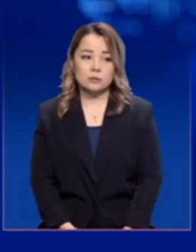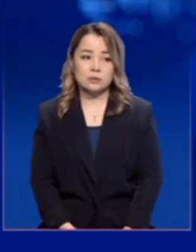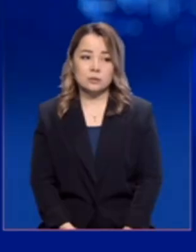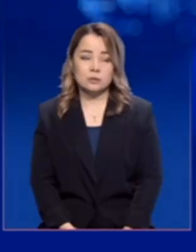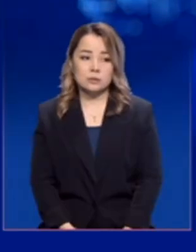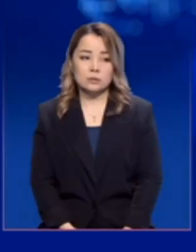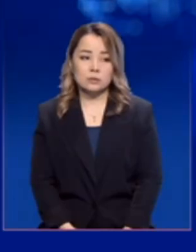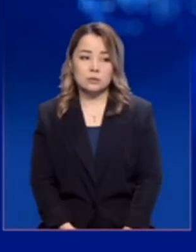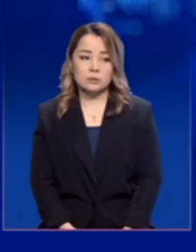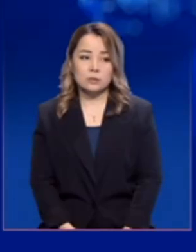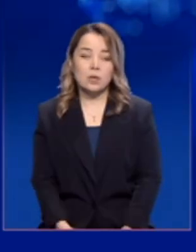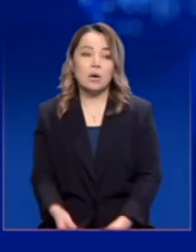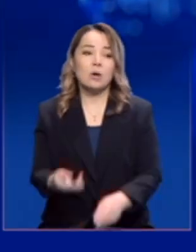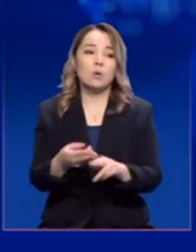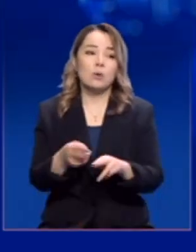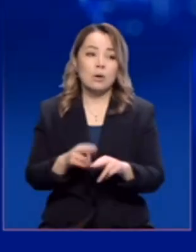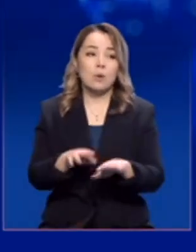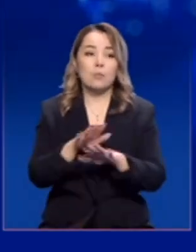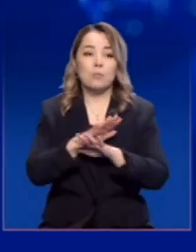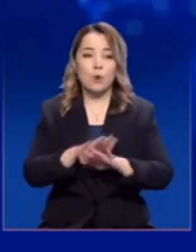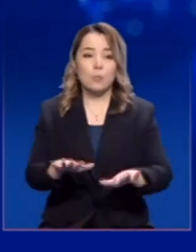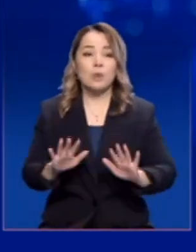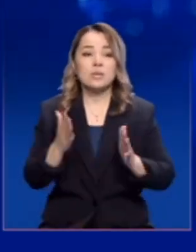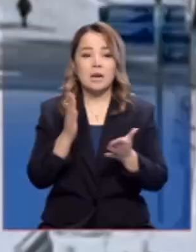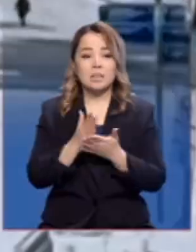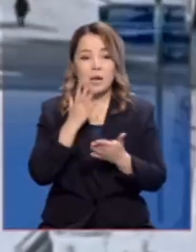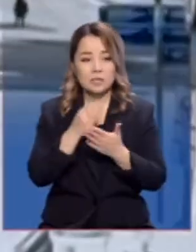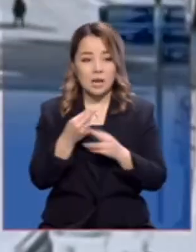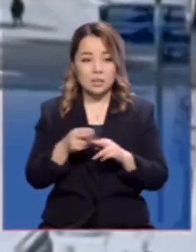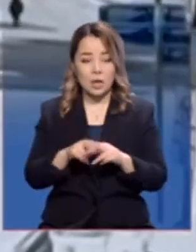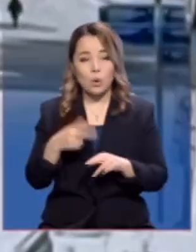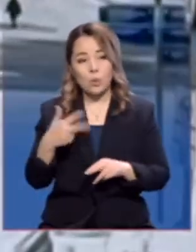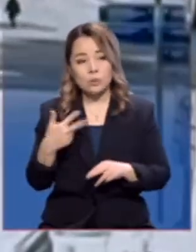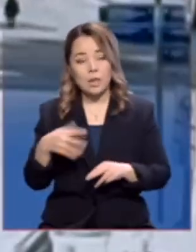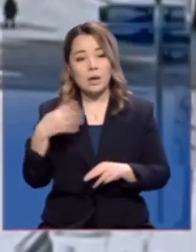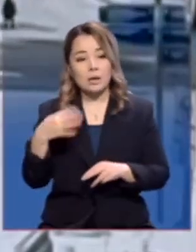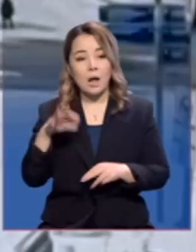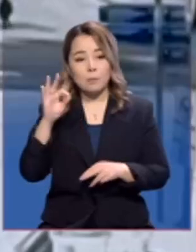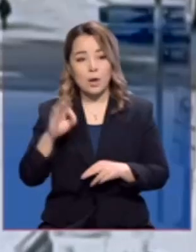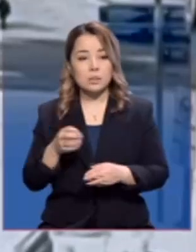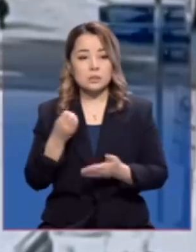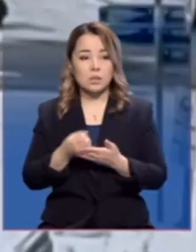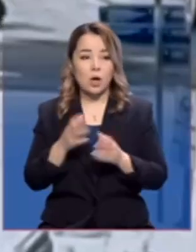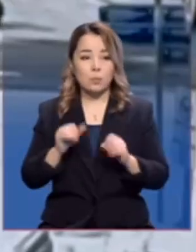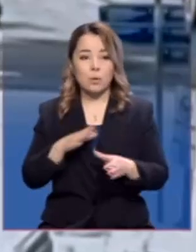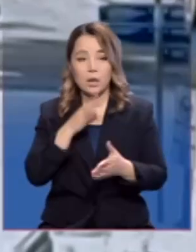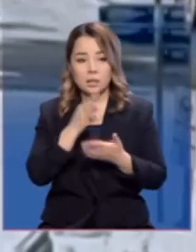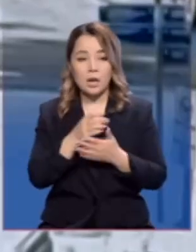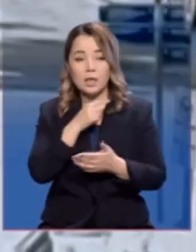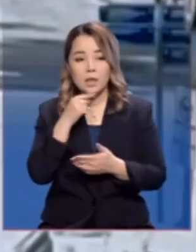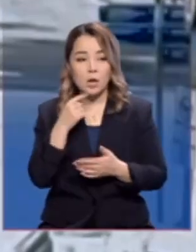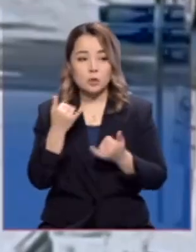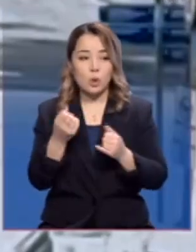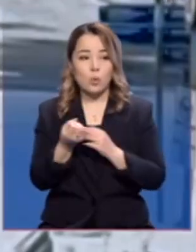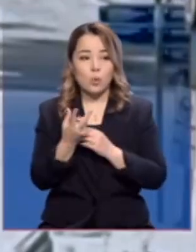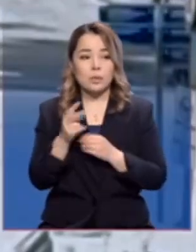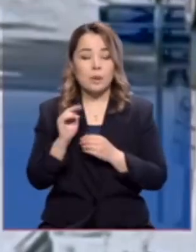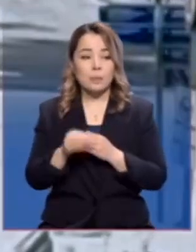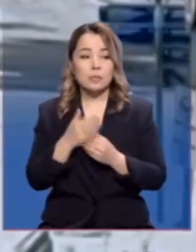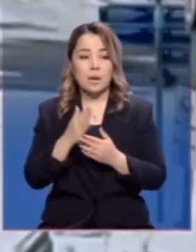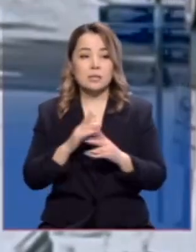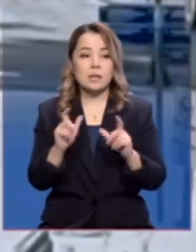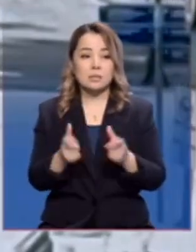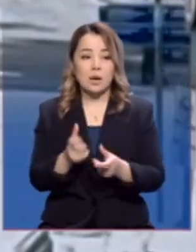жарық. Өйткені олай болмаған жағдайда тауар бағасы бірден 30-40% қымбаттауы мүмкін. Бүгінгі күні Ресейге 12 мыңнан астам